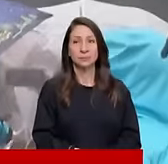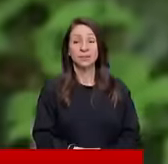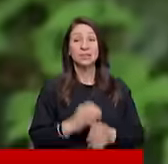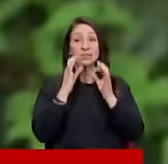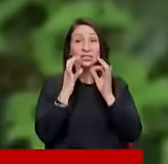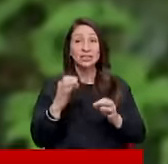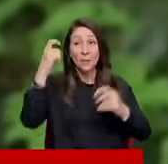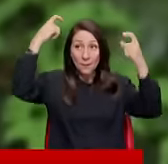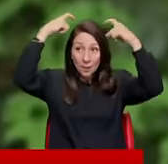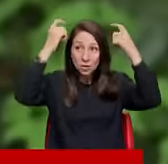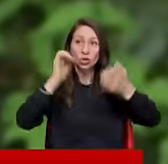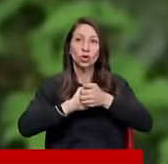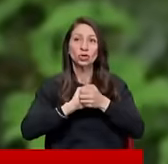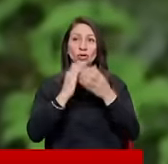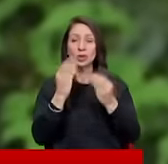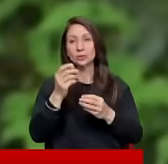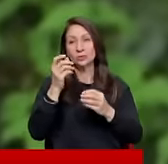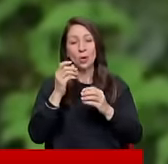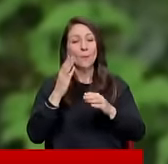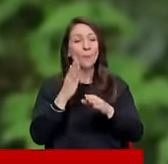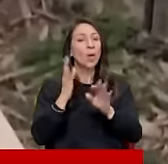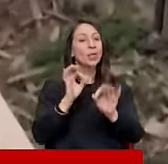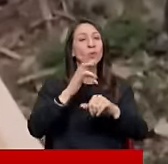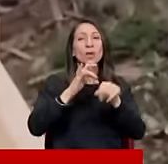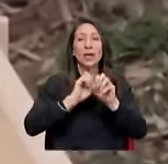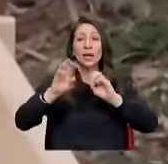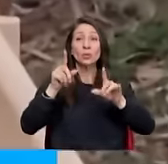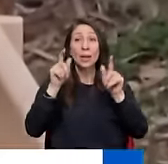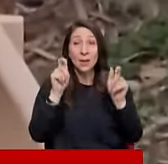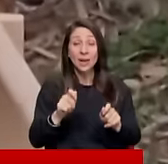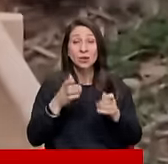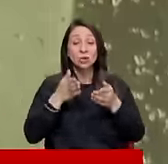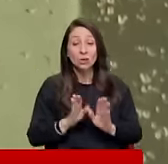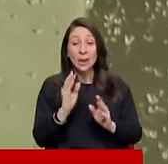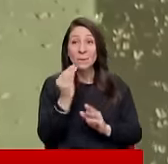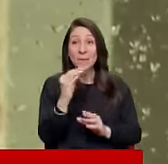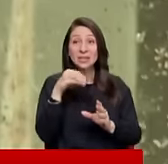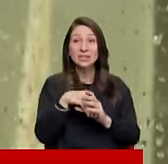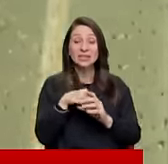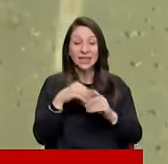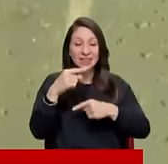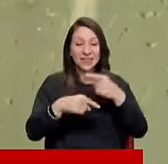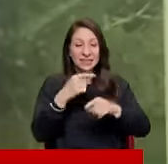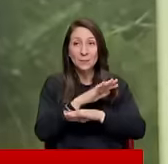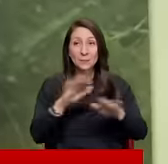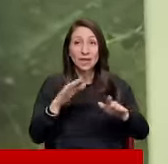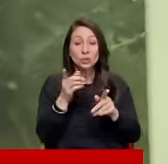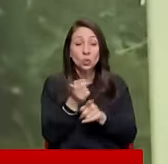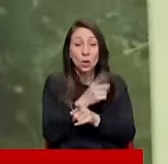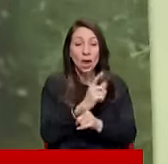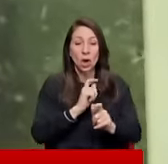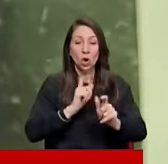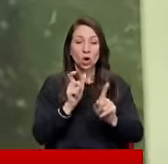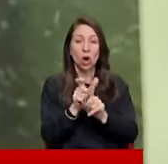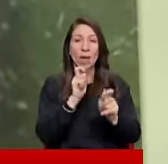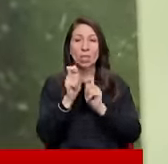Çin pandaları dostluk sembolü olarak ülkelere gönderiyor. Ancak bunu yaparken doğacak yavrular için nesli tükenmekte olan türleri koruma